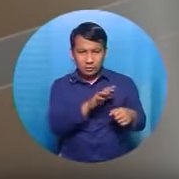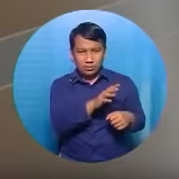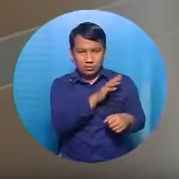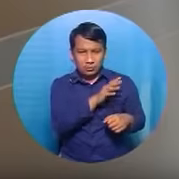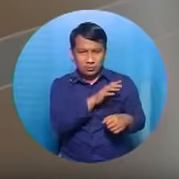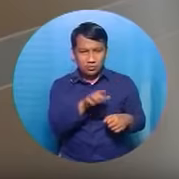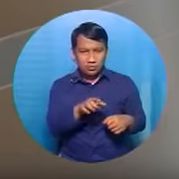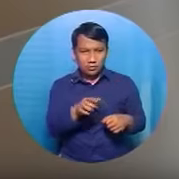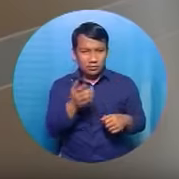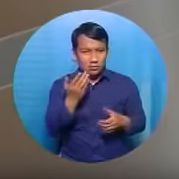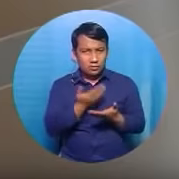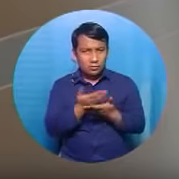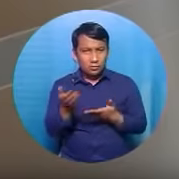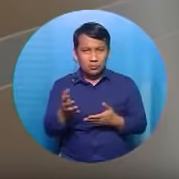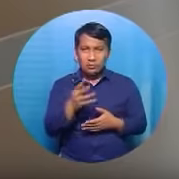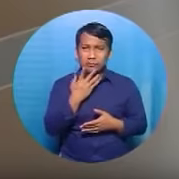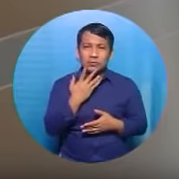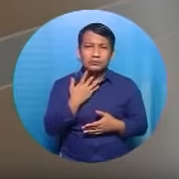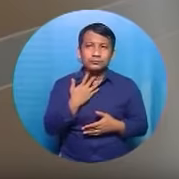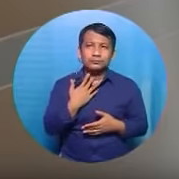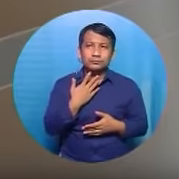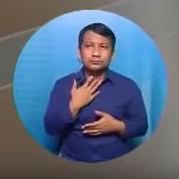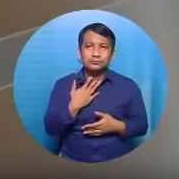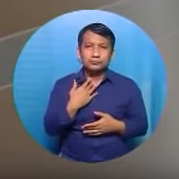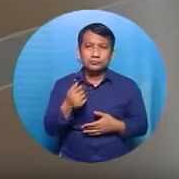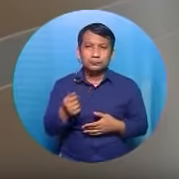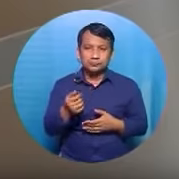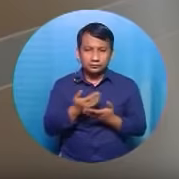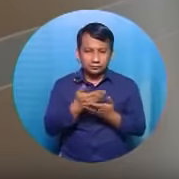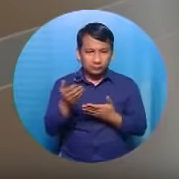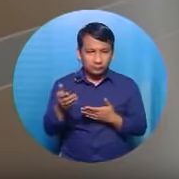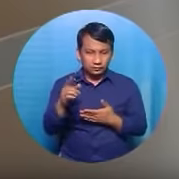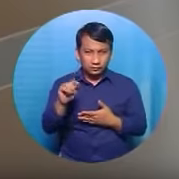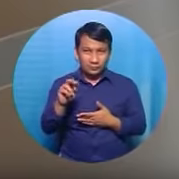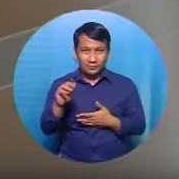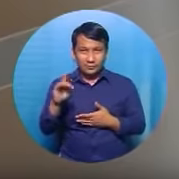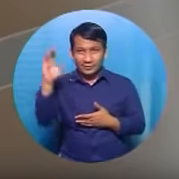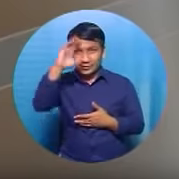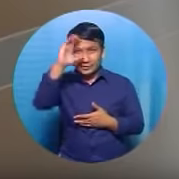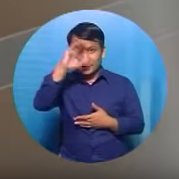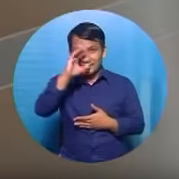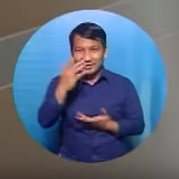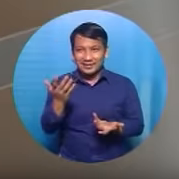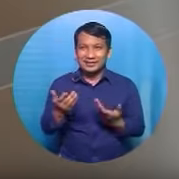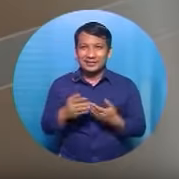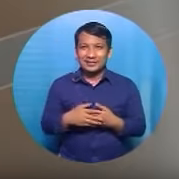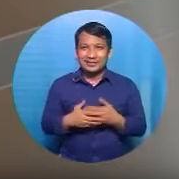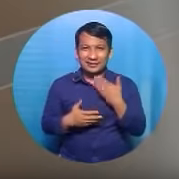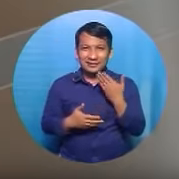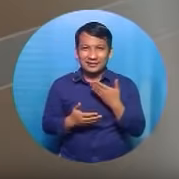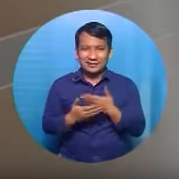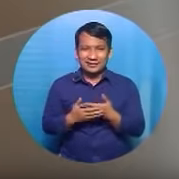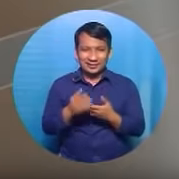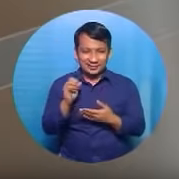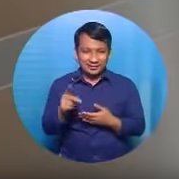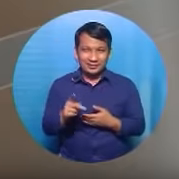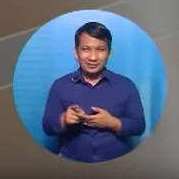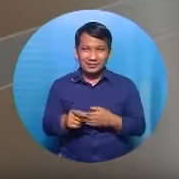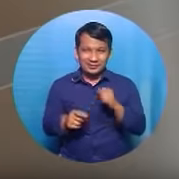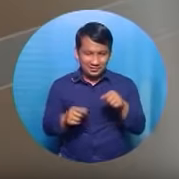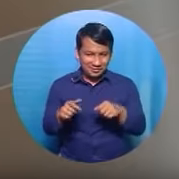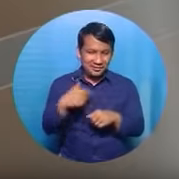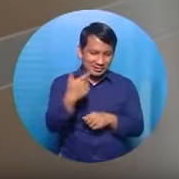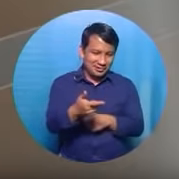Day, bili mo na tayo ng tubig para hindi tayo mahalata ng mga tanod na may hinahanap tayo. Okay. Sabi ko, sige kuya,